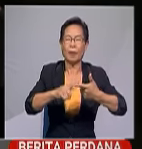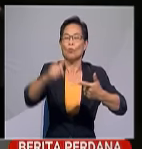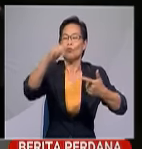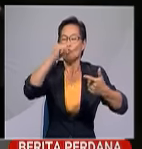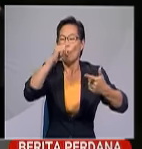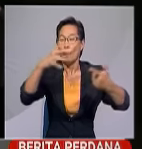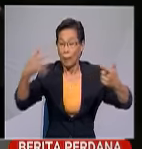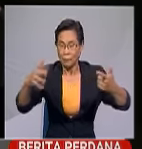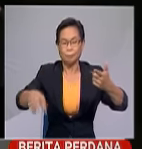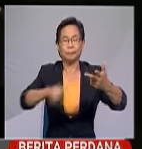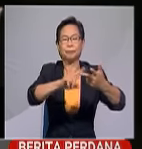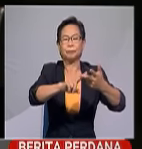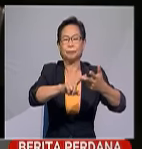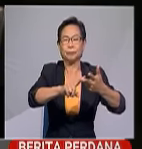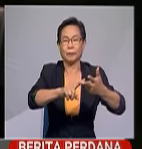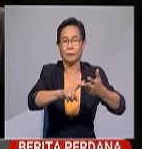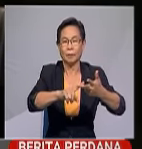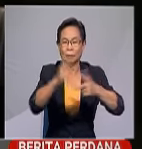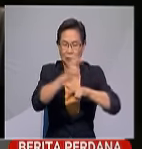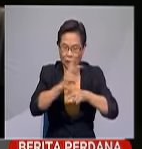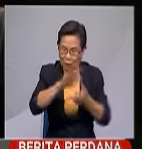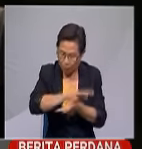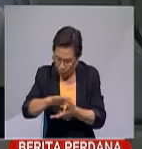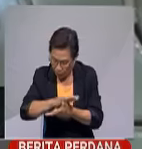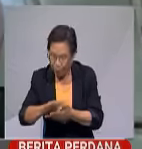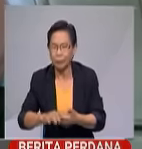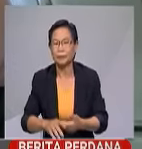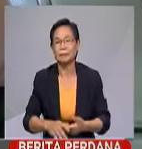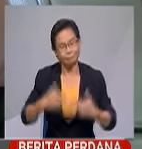air, minum air, okey, jaga kebersihan.